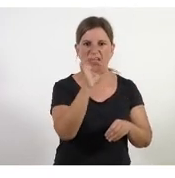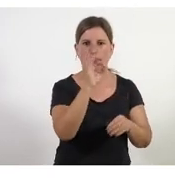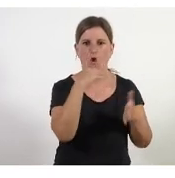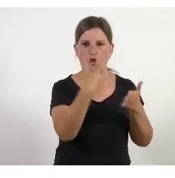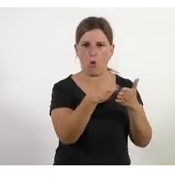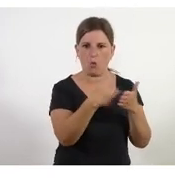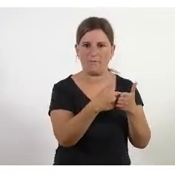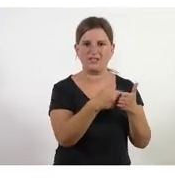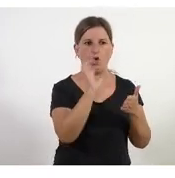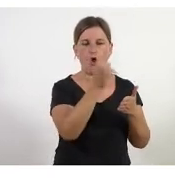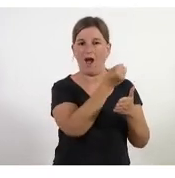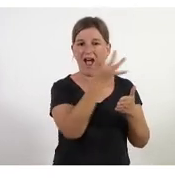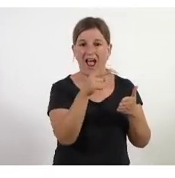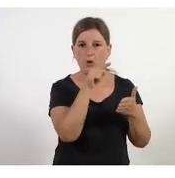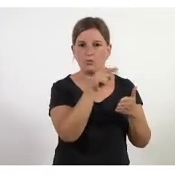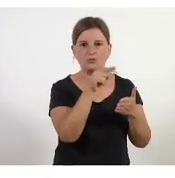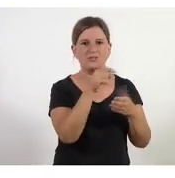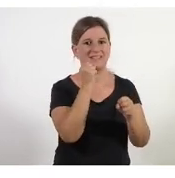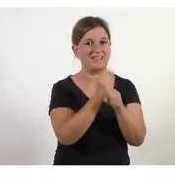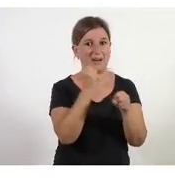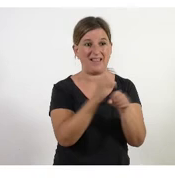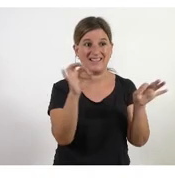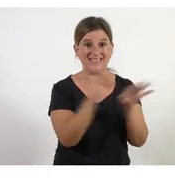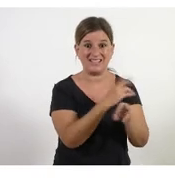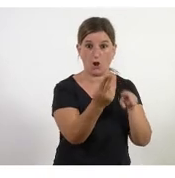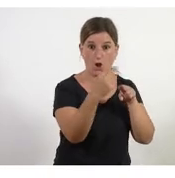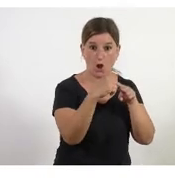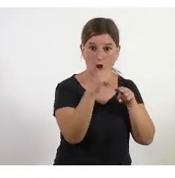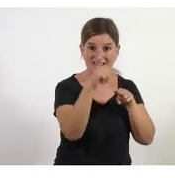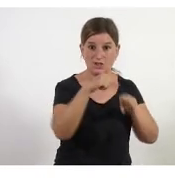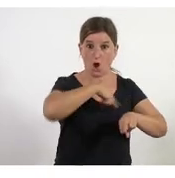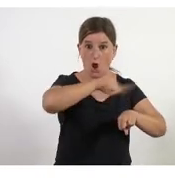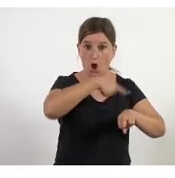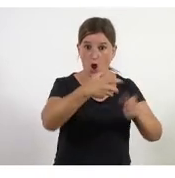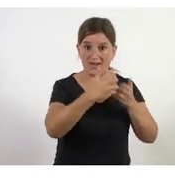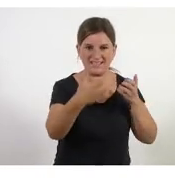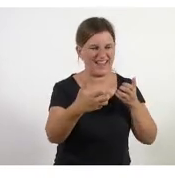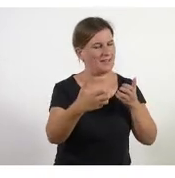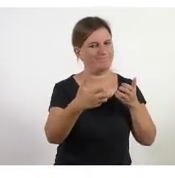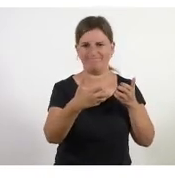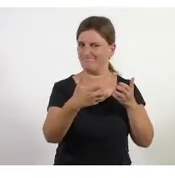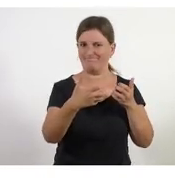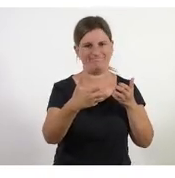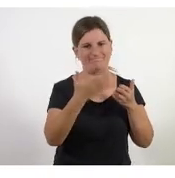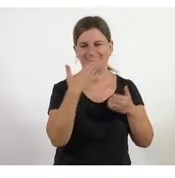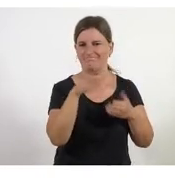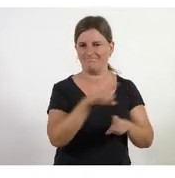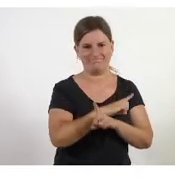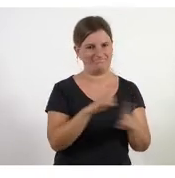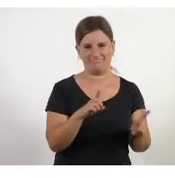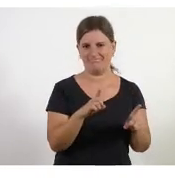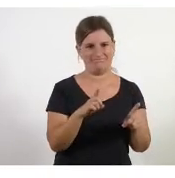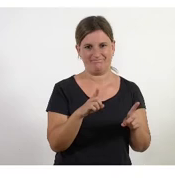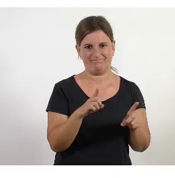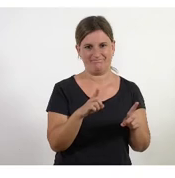de compressió que vulguem, treballar sense connexió moltes hores no és evident. I